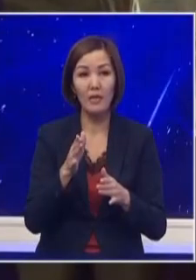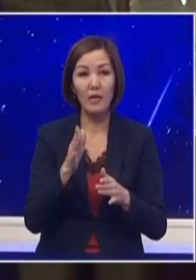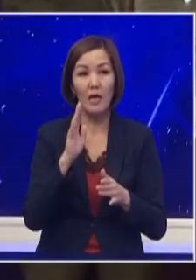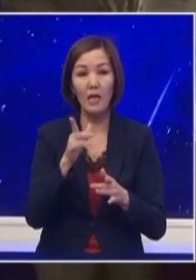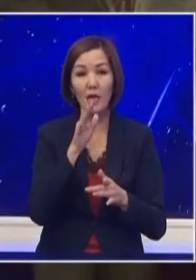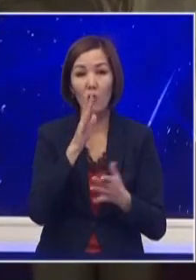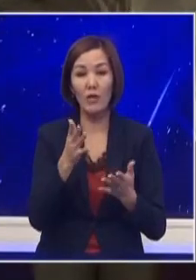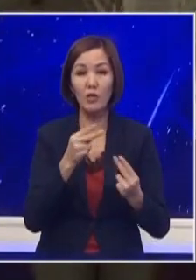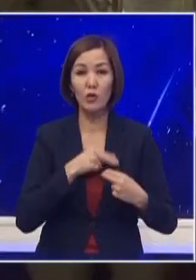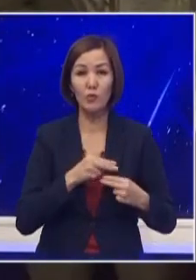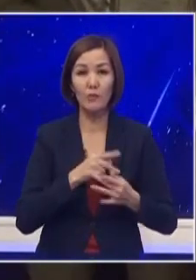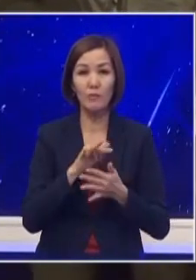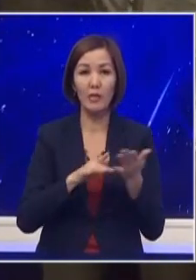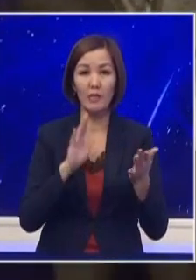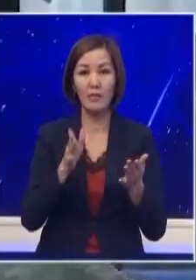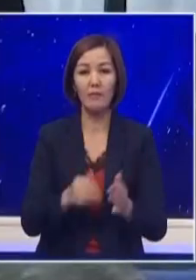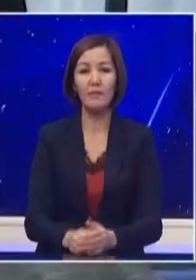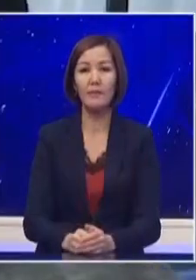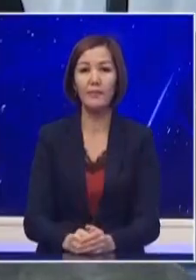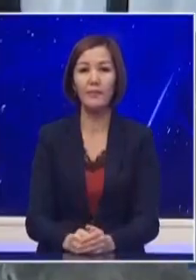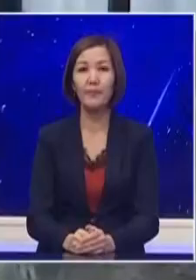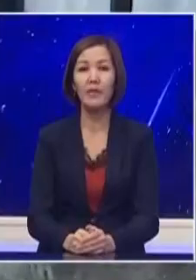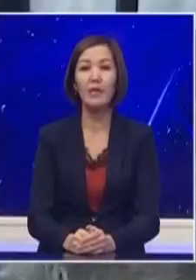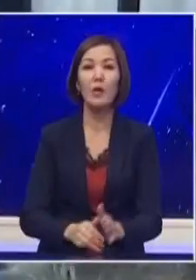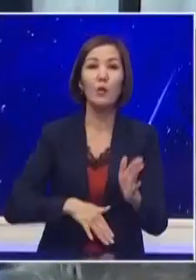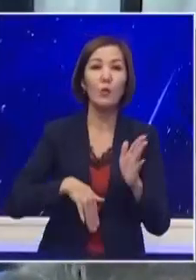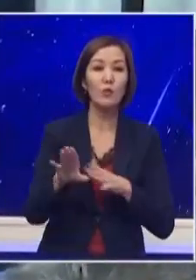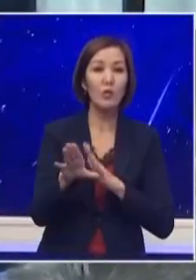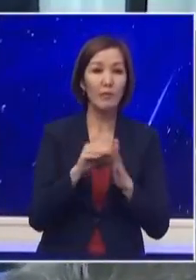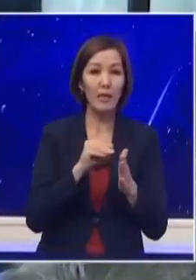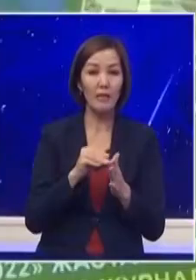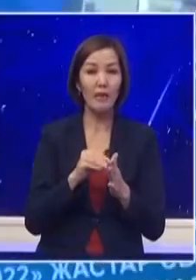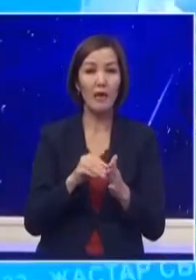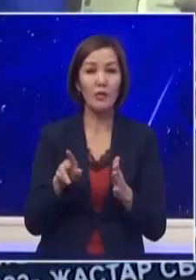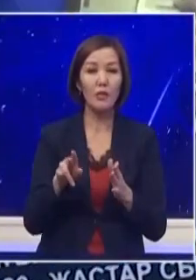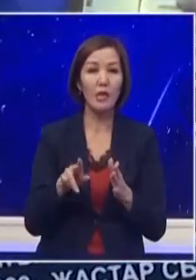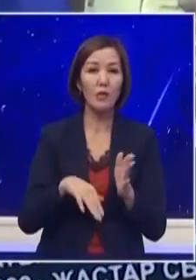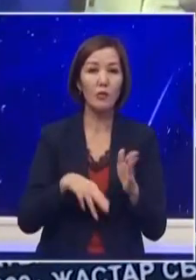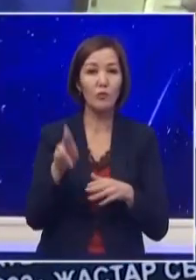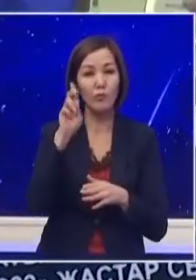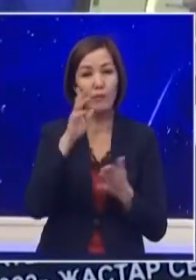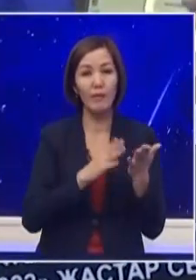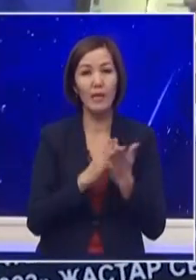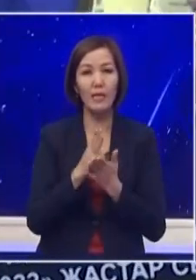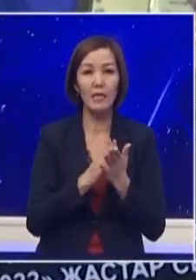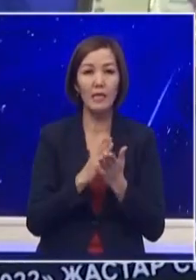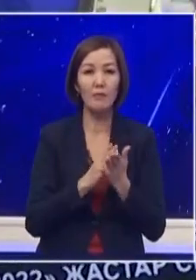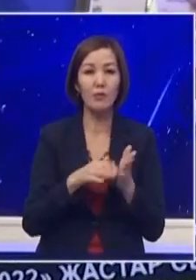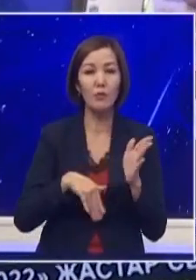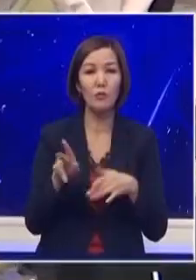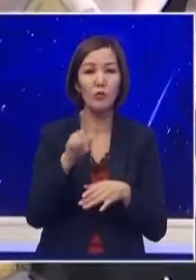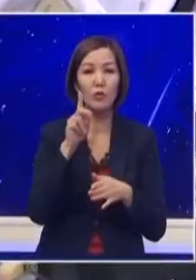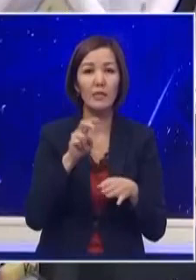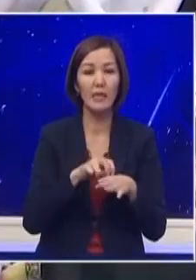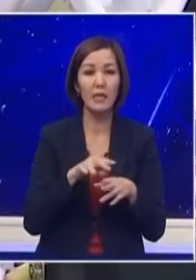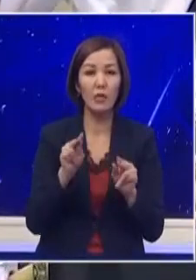уақытта қызметімізді жалғастыра береміз. Үздік деп танылғандар қатарында үздік жас мемлекеттік қызметші, үздік жас дәрігер, үздік жас